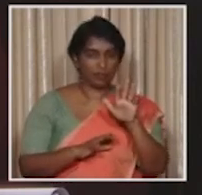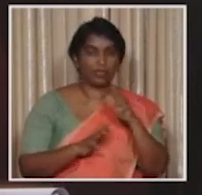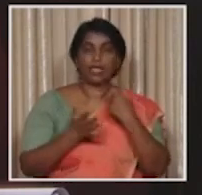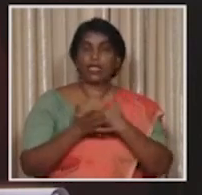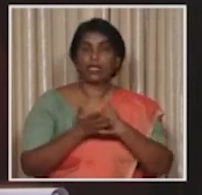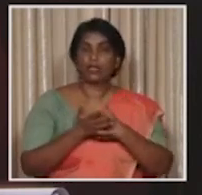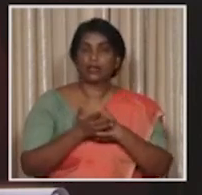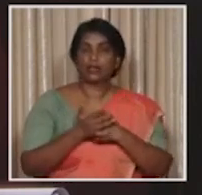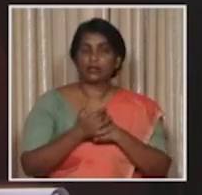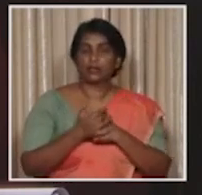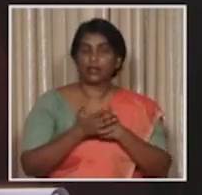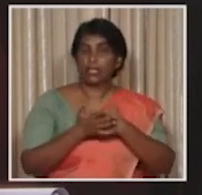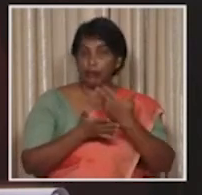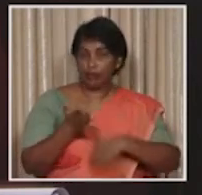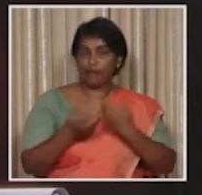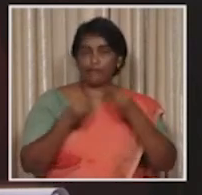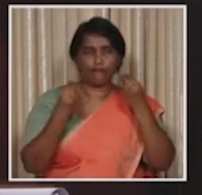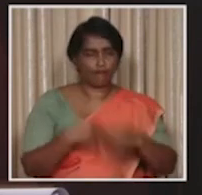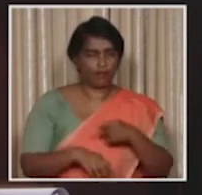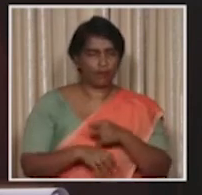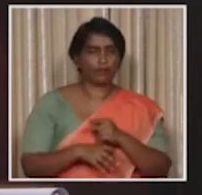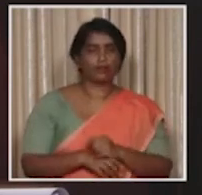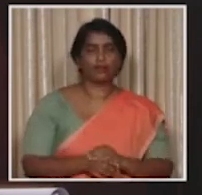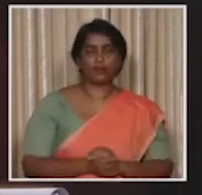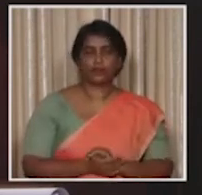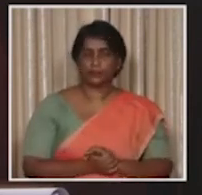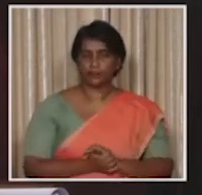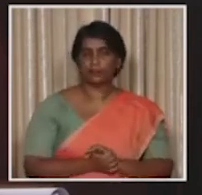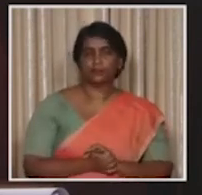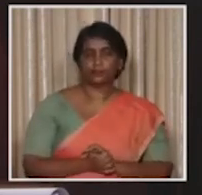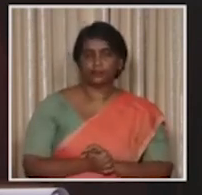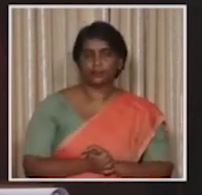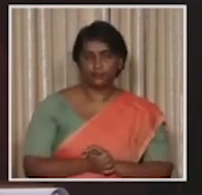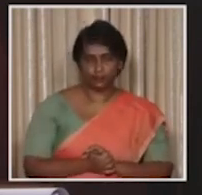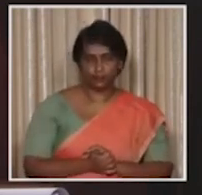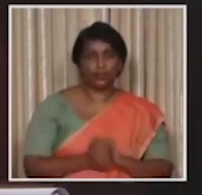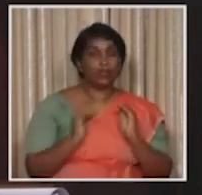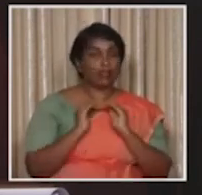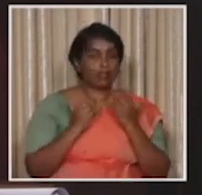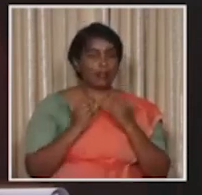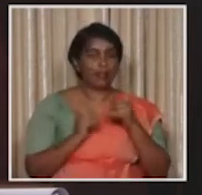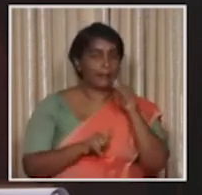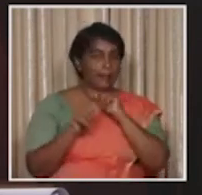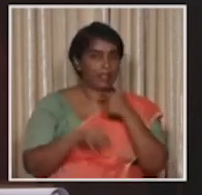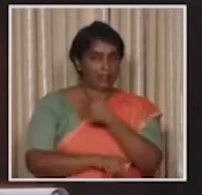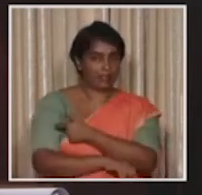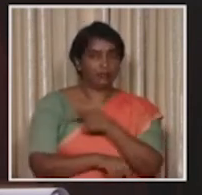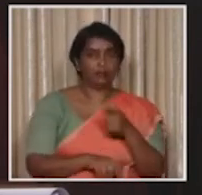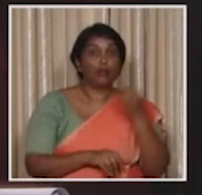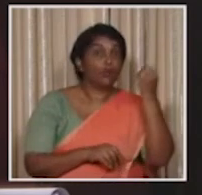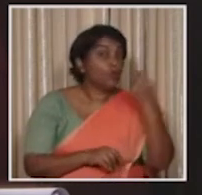report on failing sample propofol injection emulsion එකේ මෙන්න නුසුදුසුයි කියන වාර්තාව.